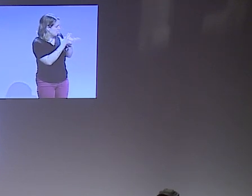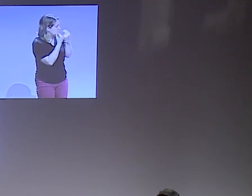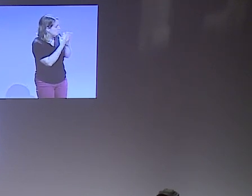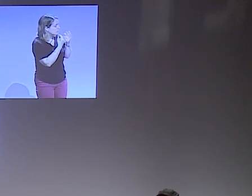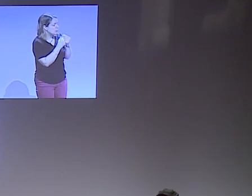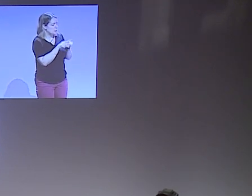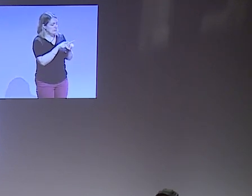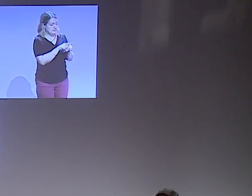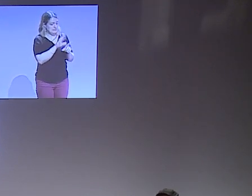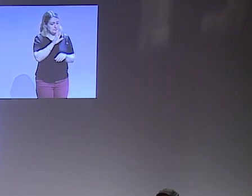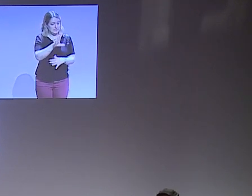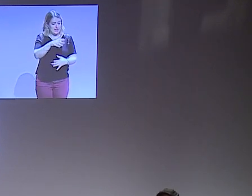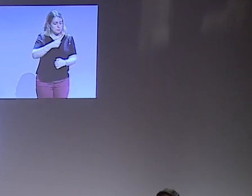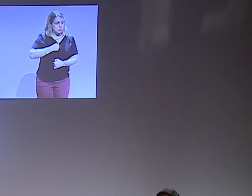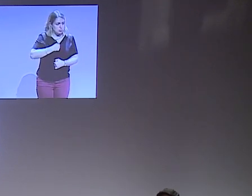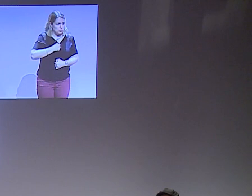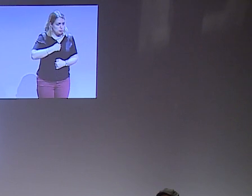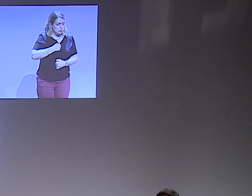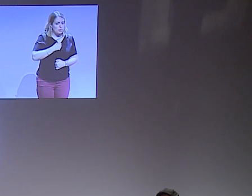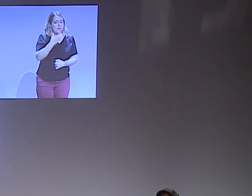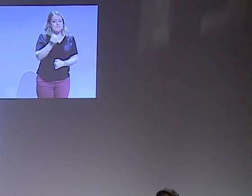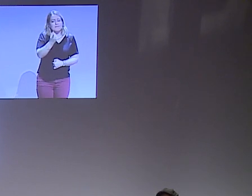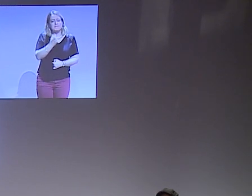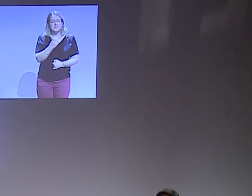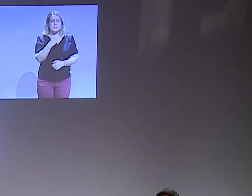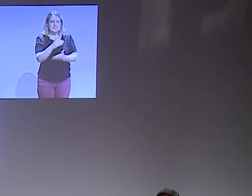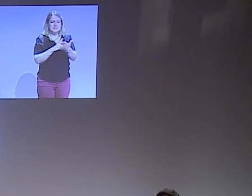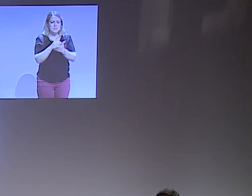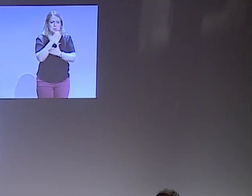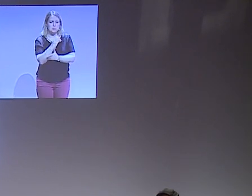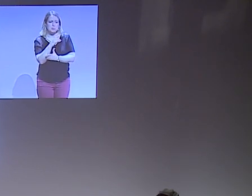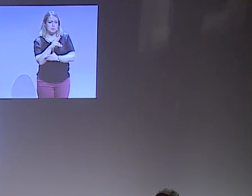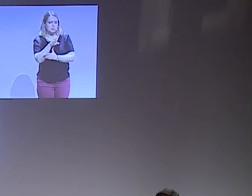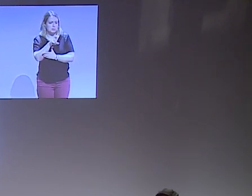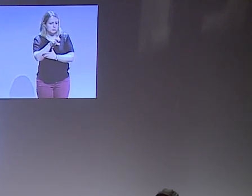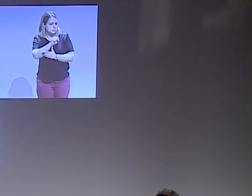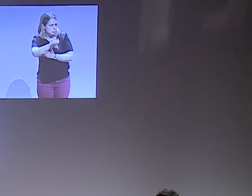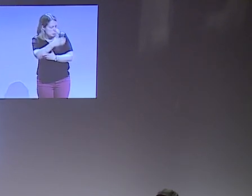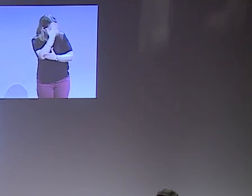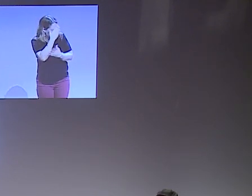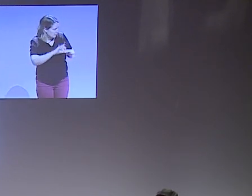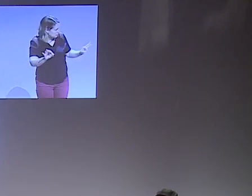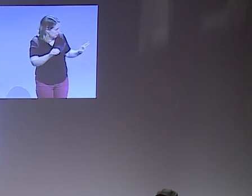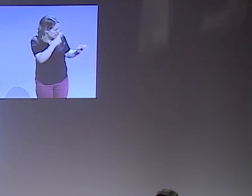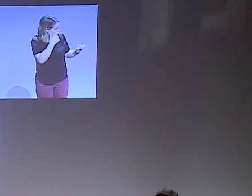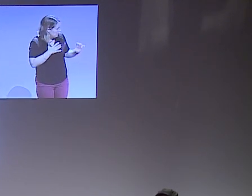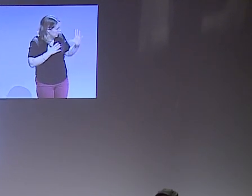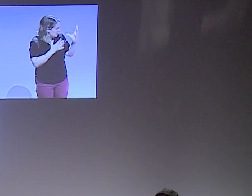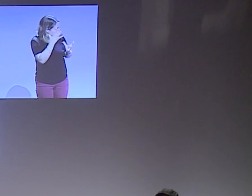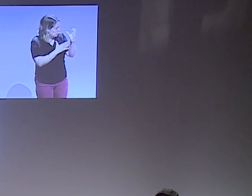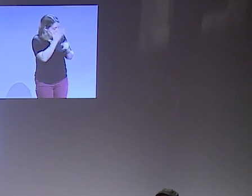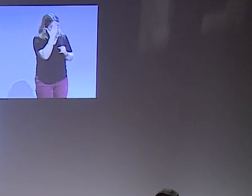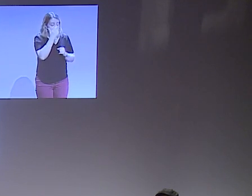aussi sur le terrain de l'adoption par rapport à ce qui s'est passé avec les enfants de la Creuse. J'imagine que vous connaissez cette histoire où justement